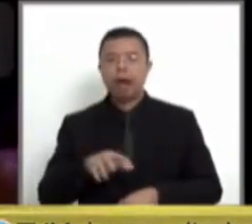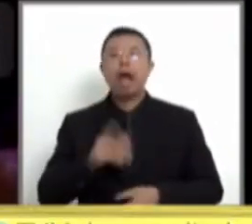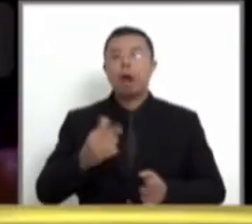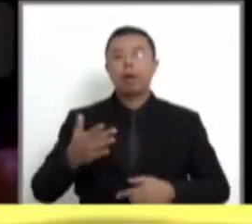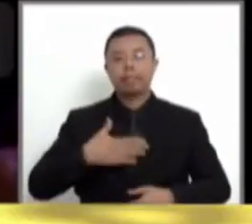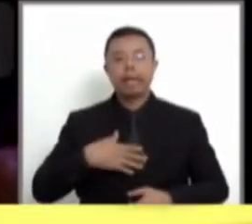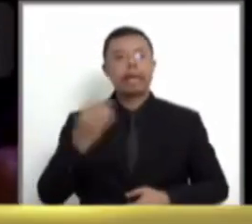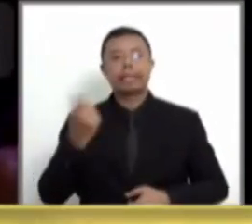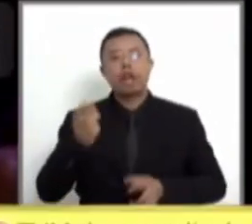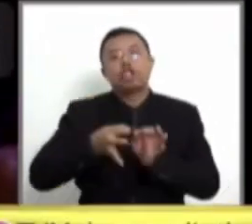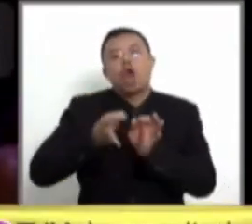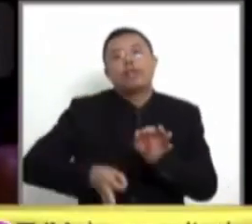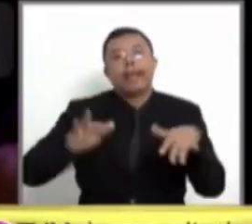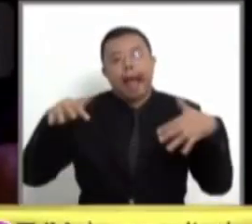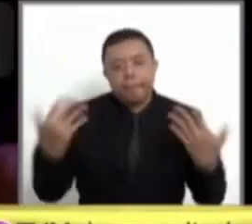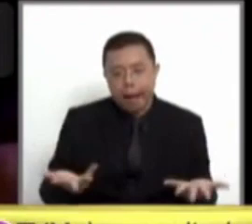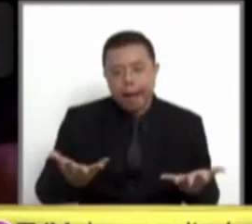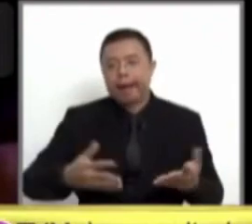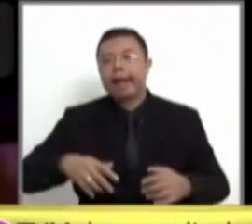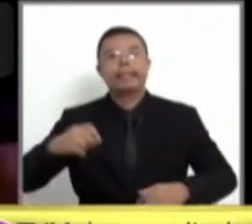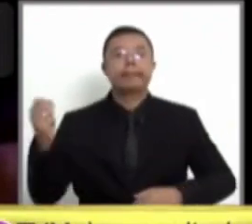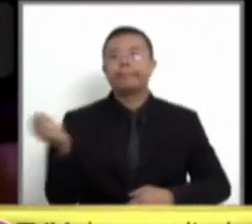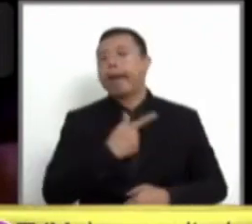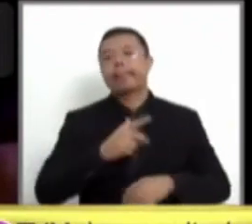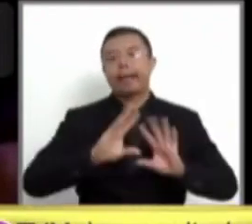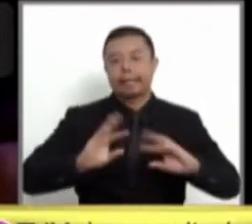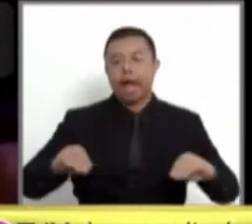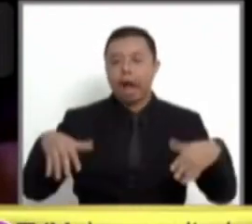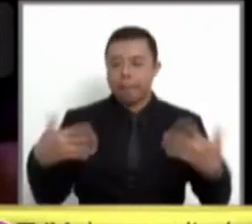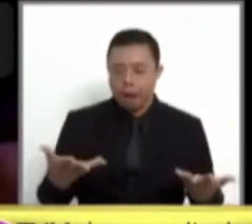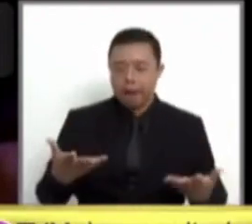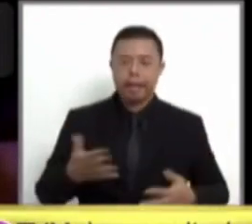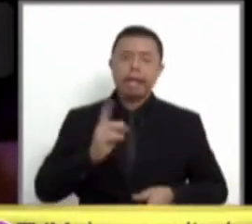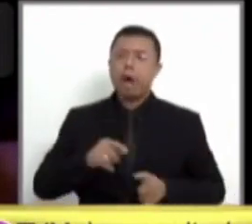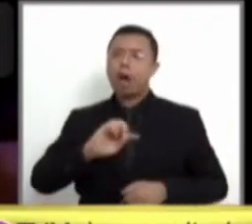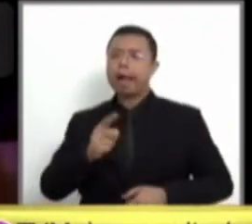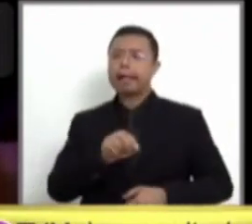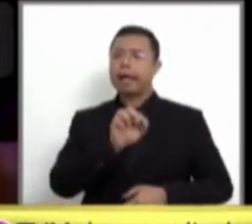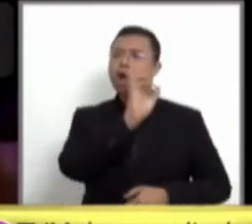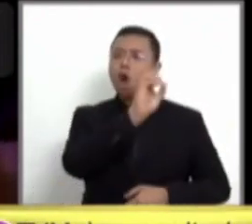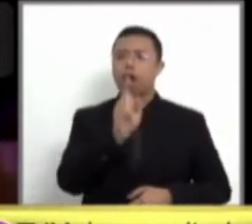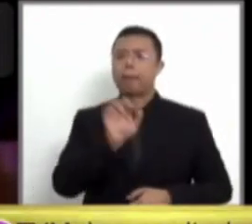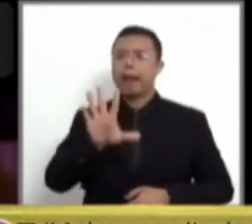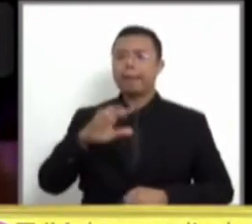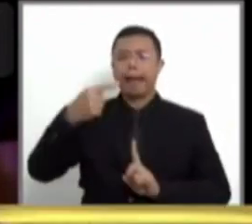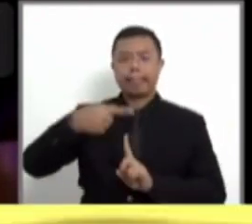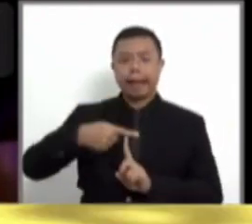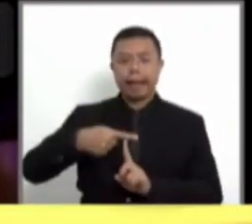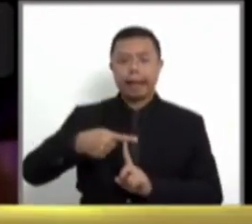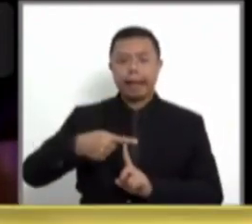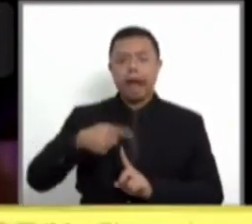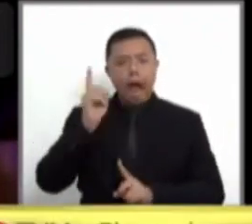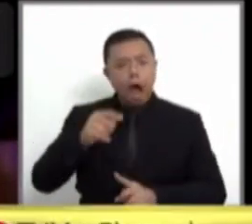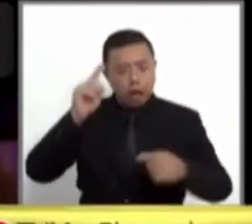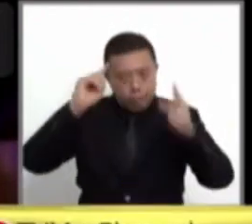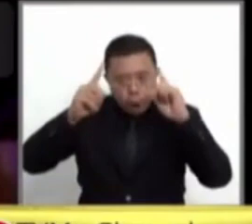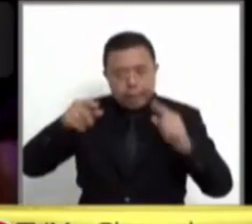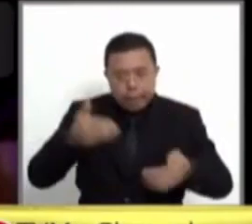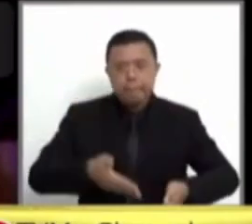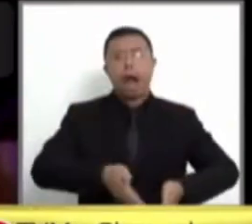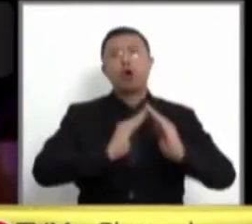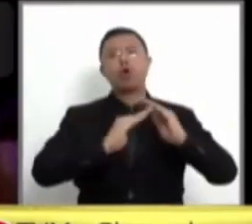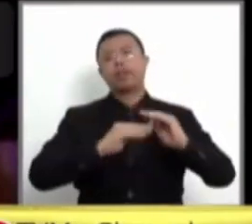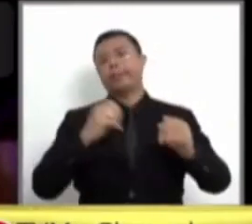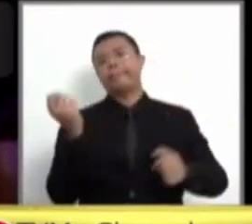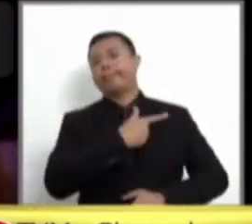saya selalu solutif dan tindakan. Kalau memang hanya 500 triliun, perlu kehendak politik, ya bangun itu